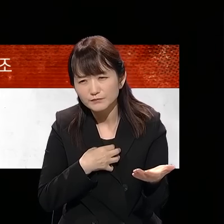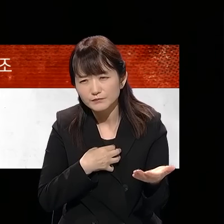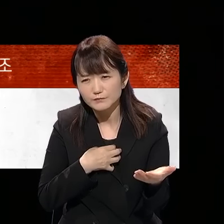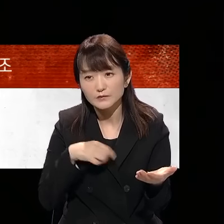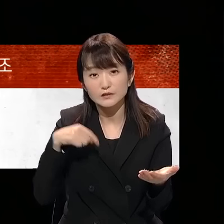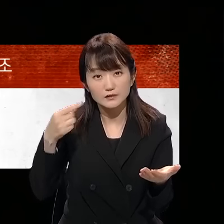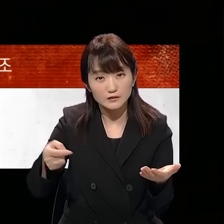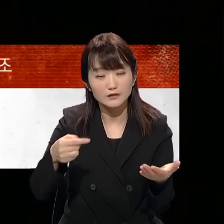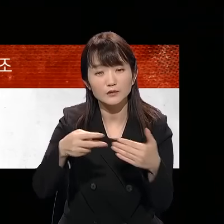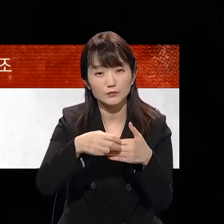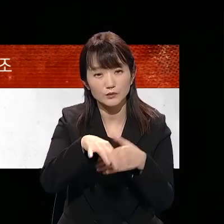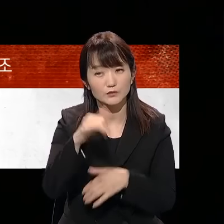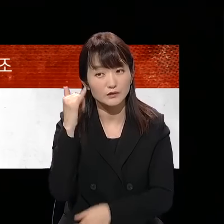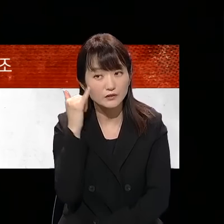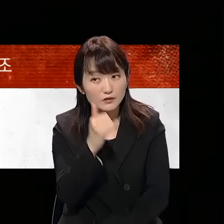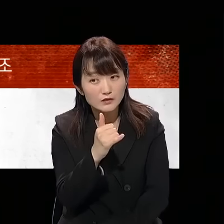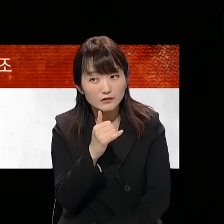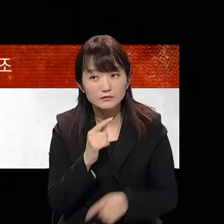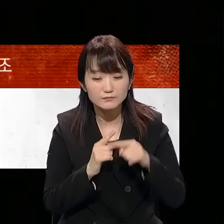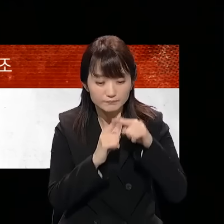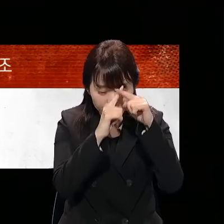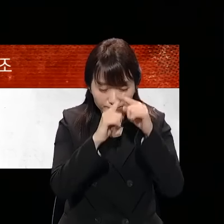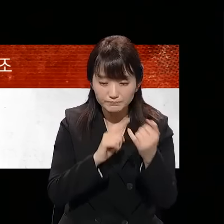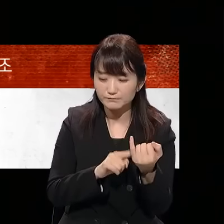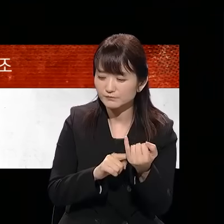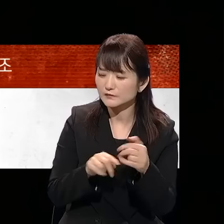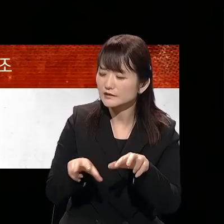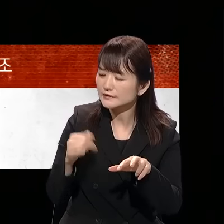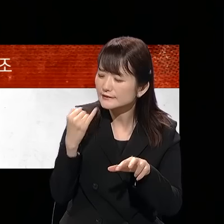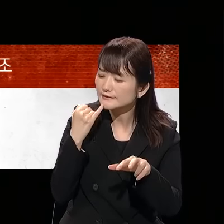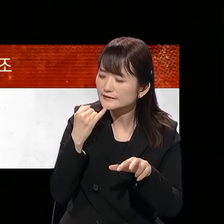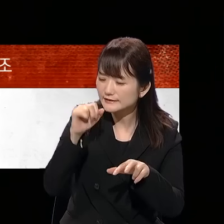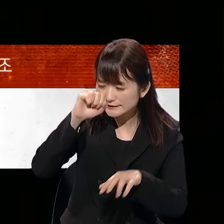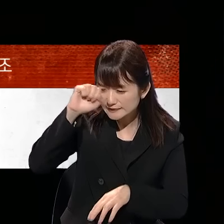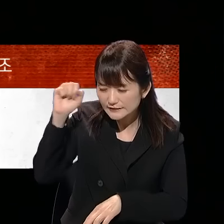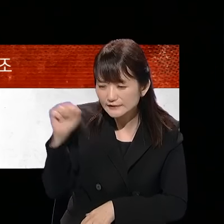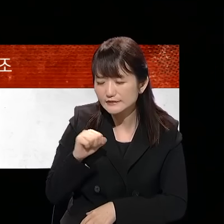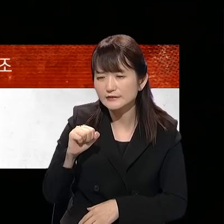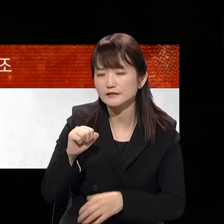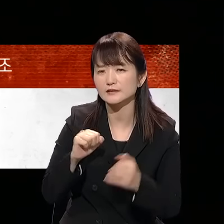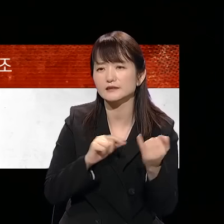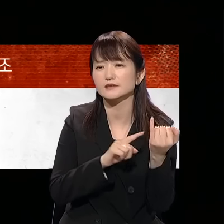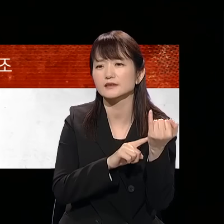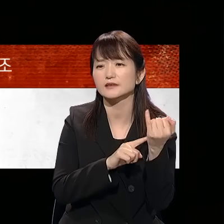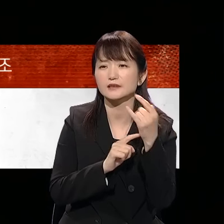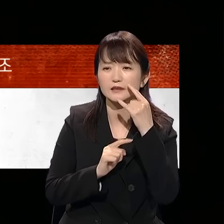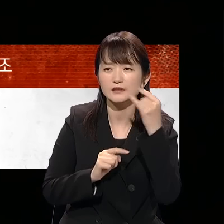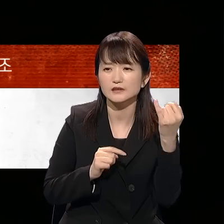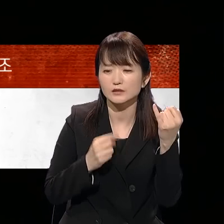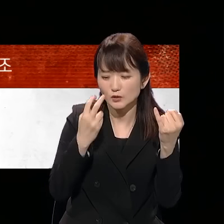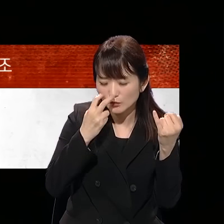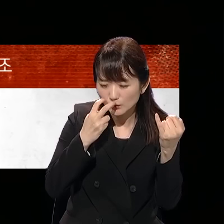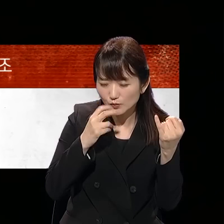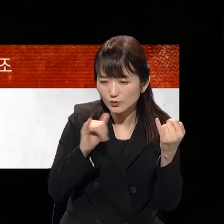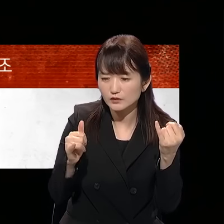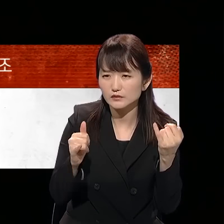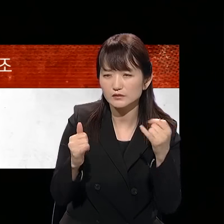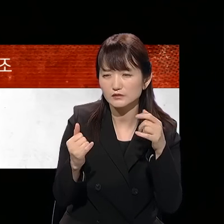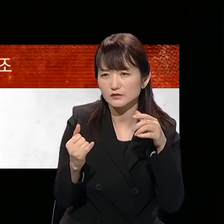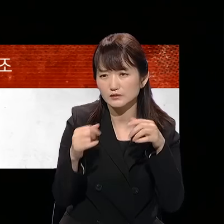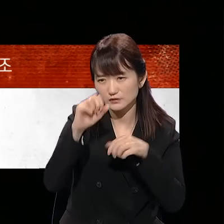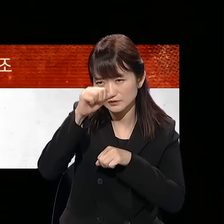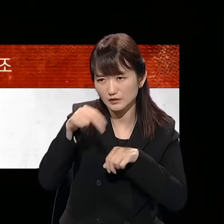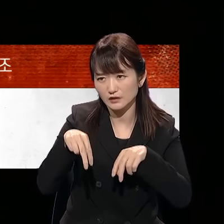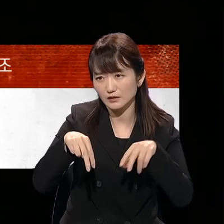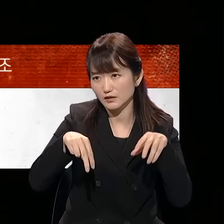전화를 했어요 이제 가사가 아 다 지금은 괜찮으신데 새벽에 엄마가 엄마가 보호사를 물어가지고이 보호사가 병